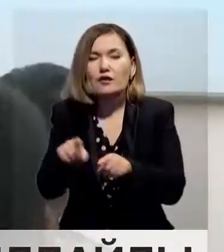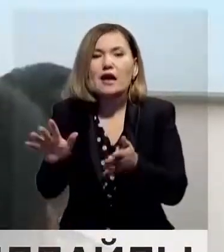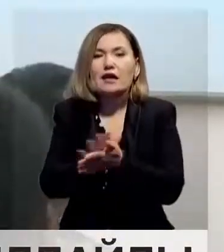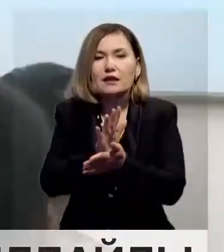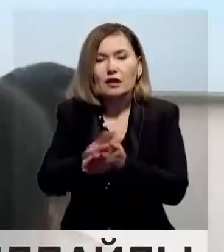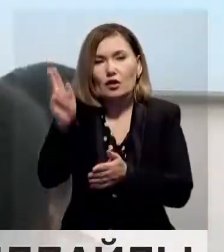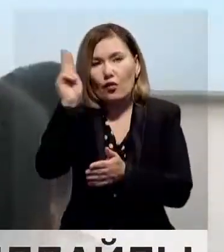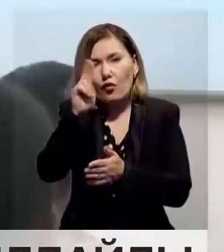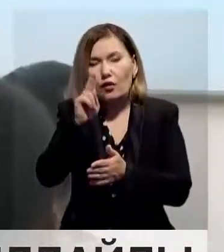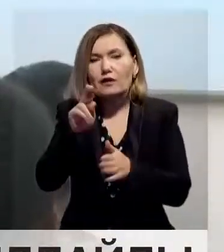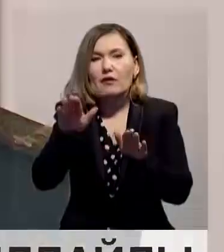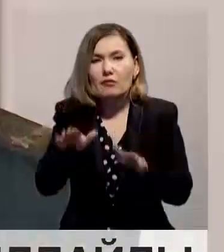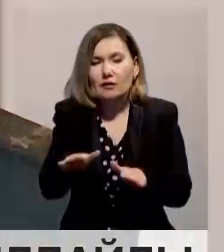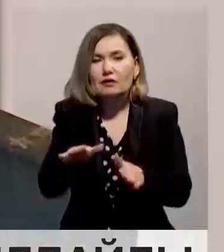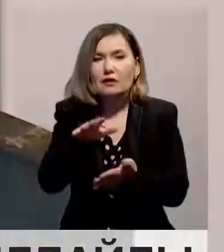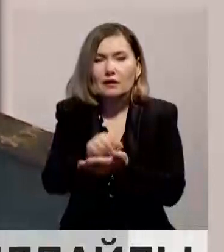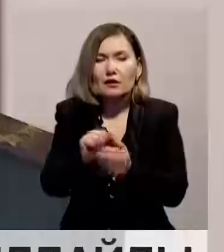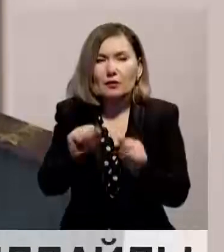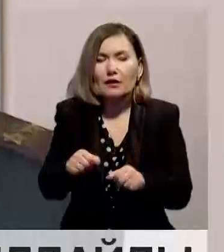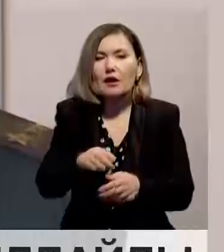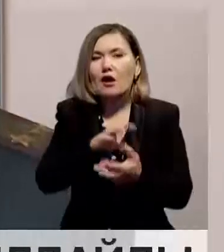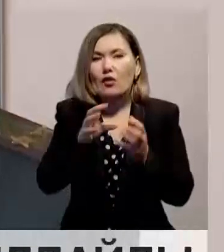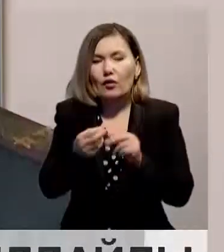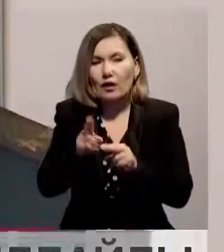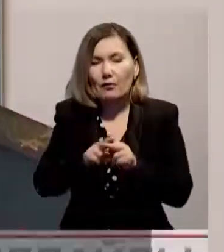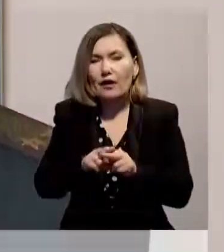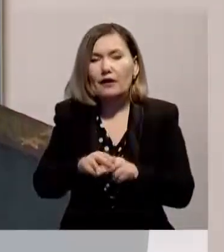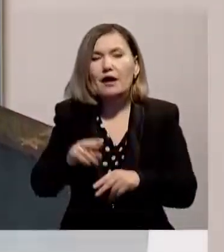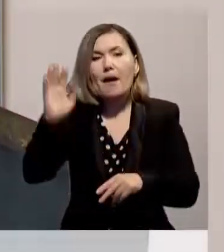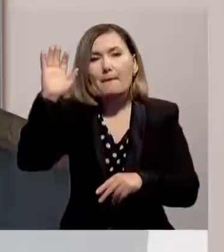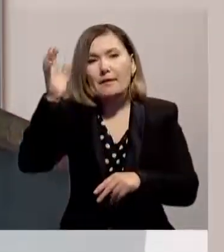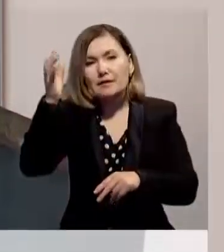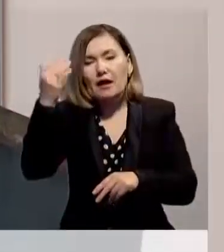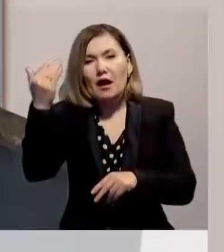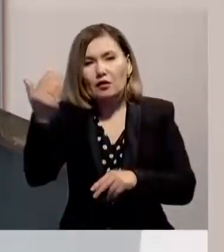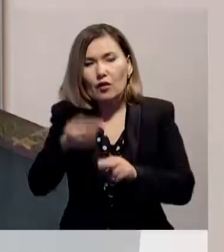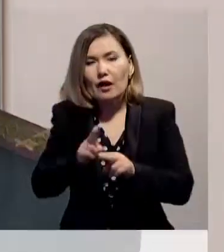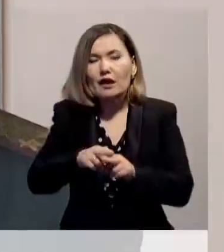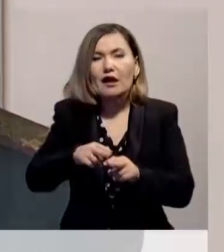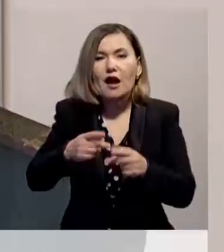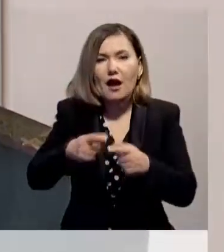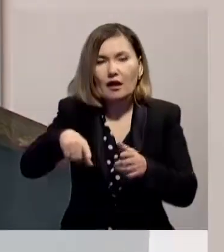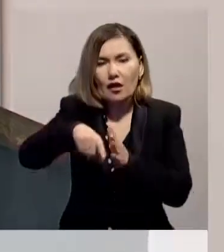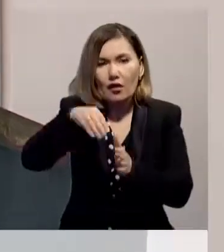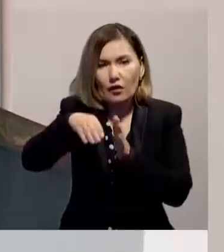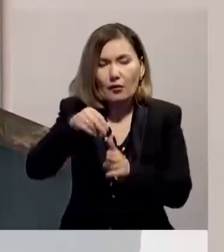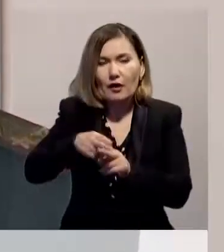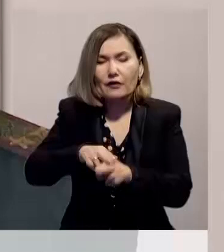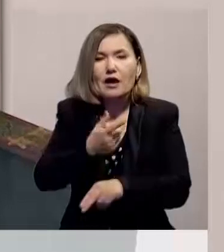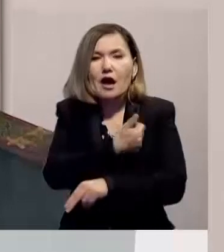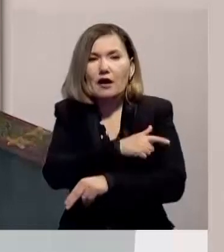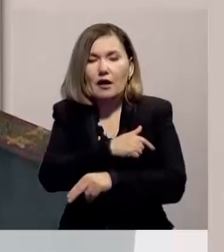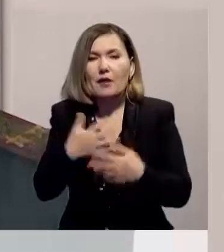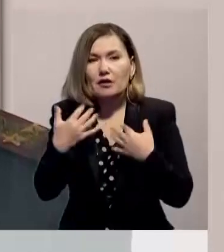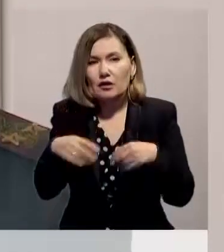оқу мүмкіндігіне ие болады. 4 кезеңнің бірінші кезеңі кәсіби психологиялық іріктеу, екінші кезең әскери дәрігерлік сараптаманы